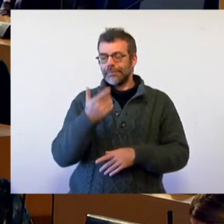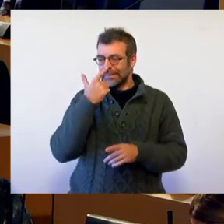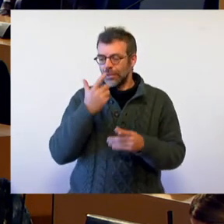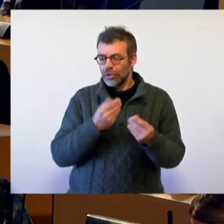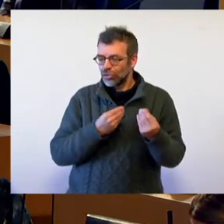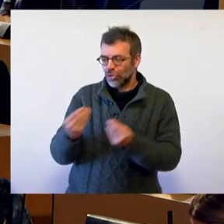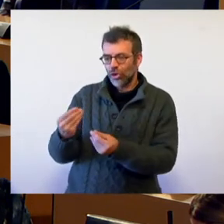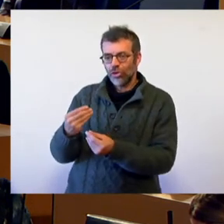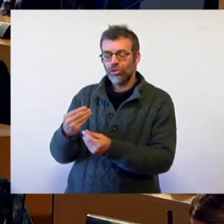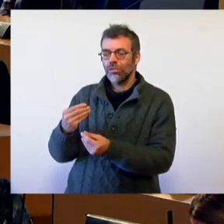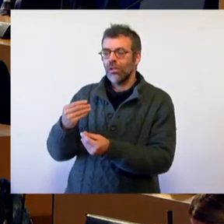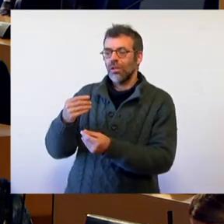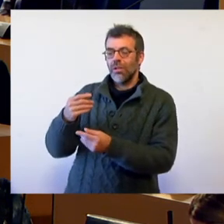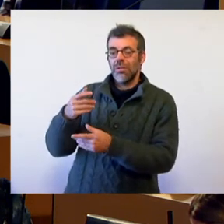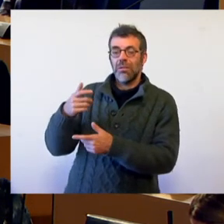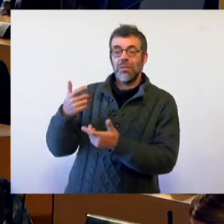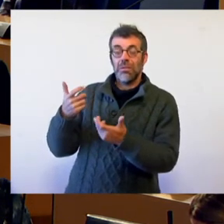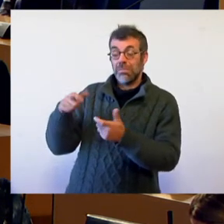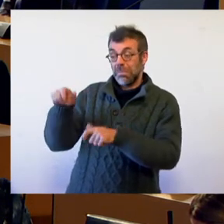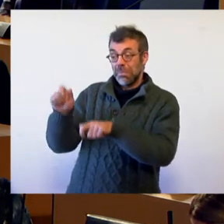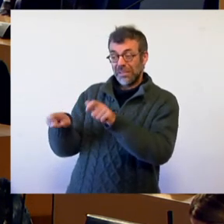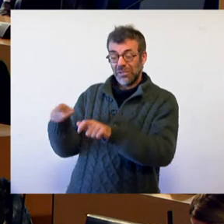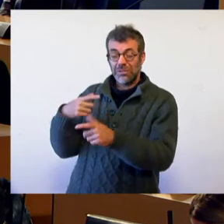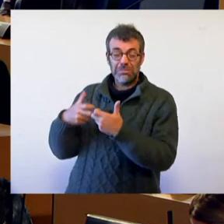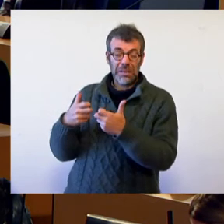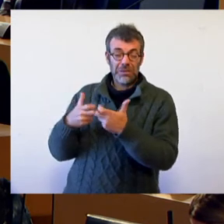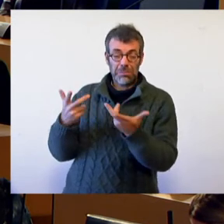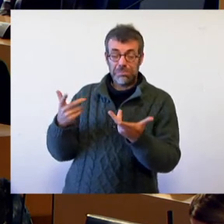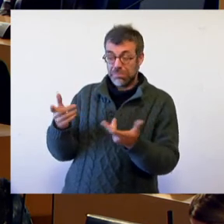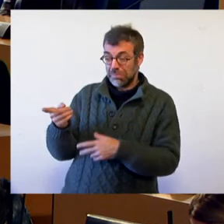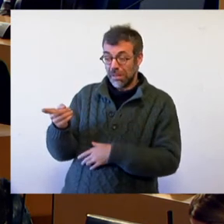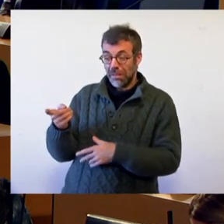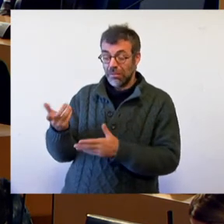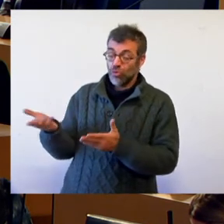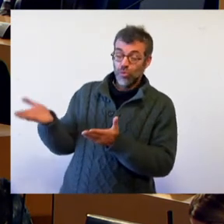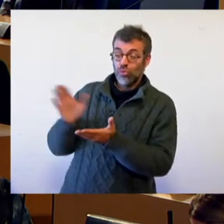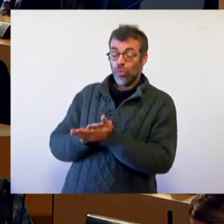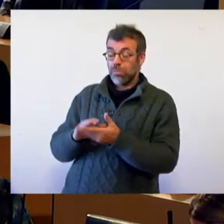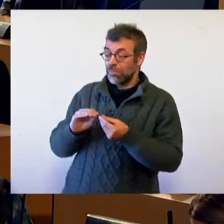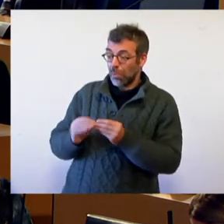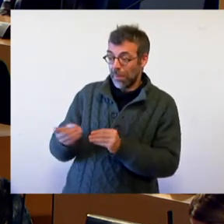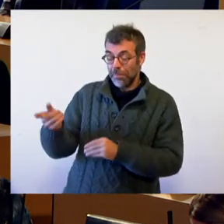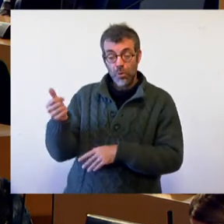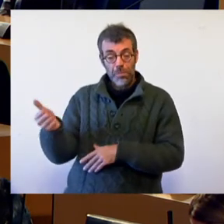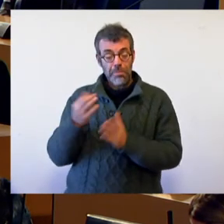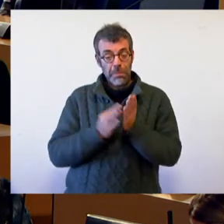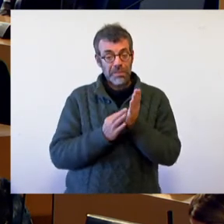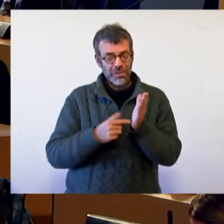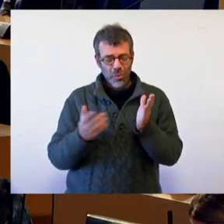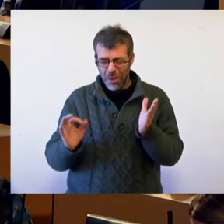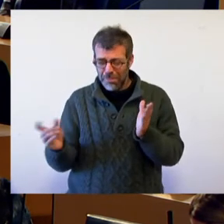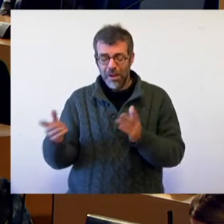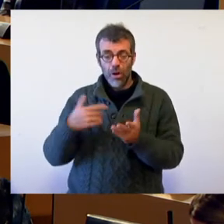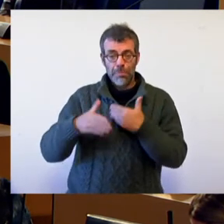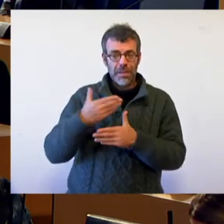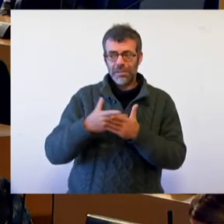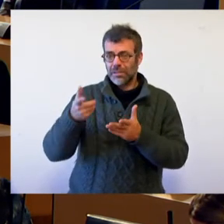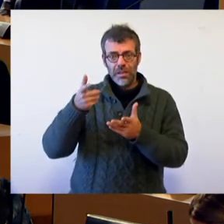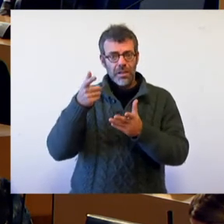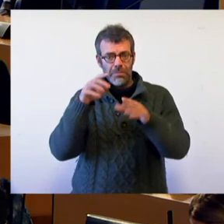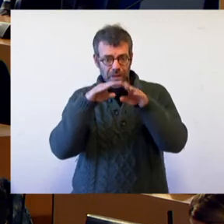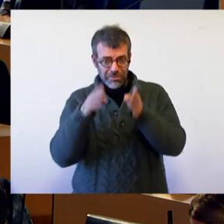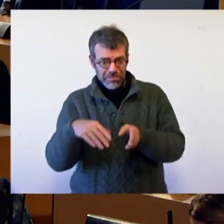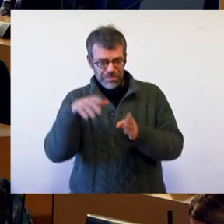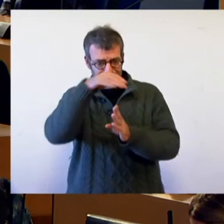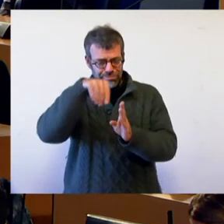mettre en conformité. Donc vous avez bien fait d'attirer mon attention sur ce quartier et sur cette rue. J'irai et